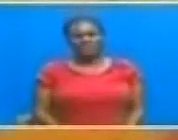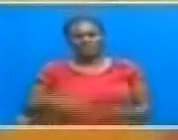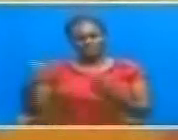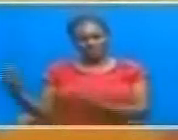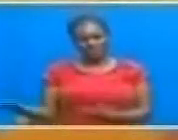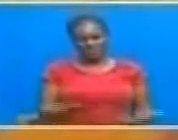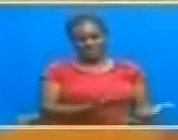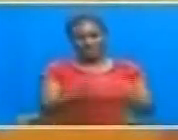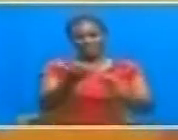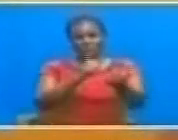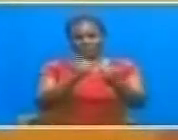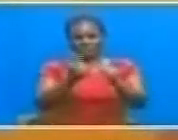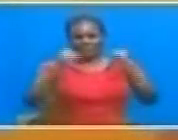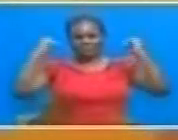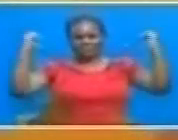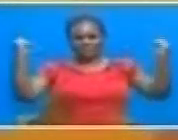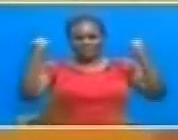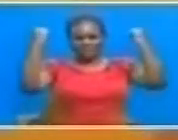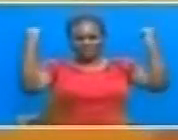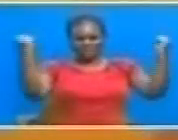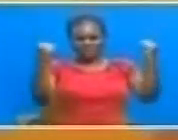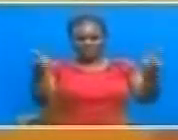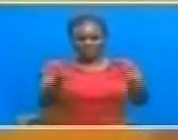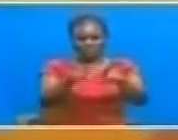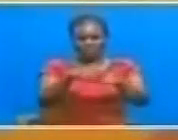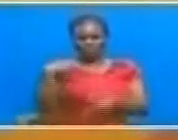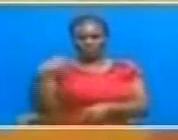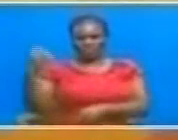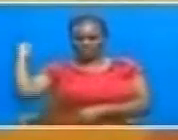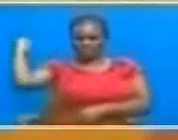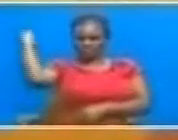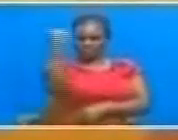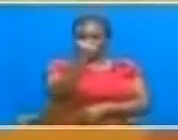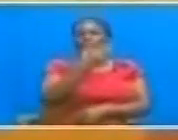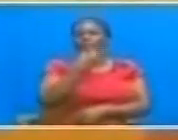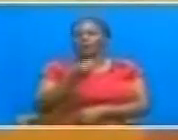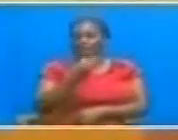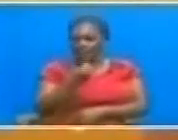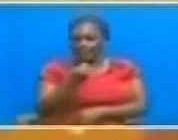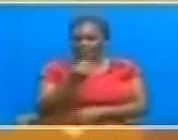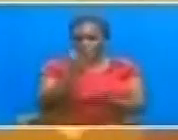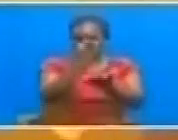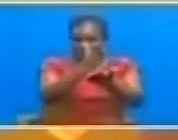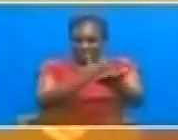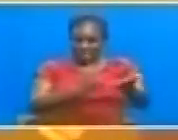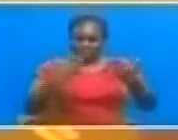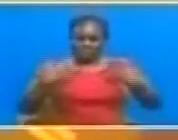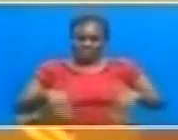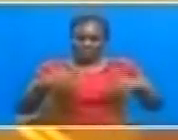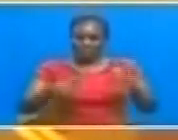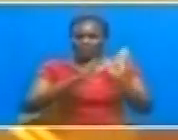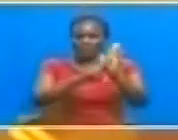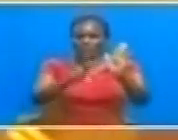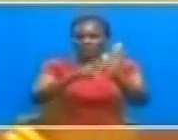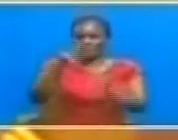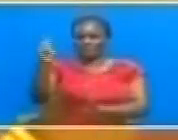Karibu tuingie uwanjani. Bingwa wa mashindano ya Jumuiya ya Madola ya urushaji mkuki Julius Yego ni kati ya wanariadha watakaowakilisha